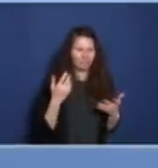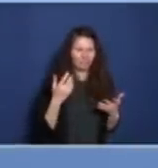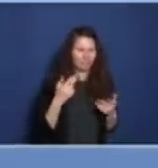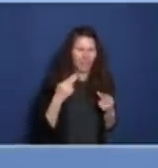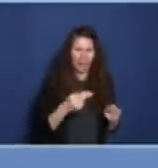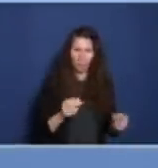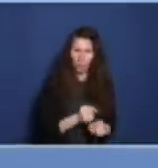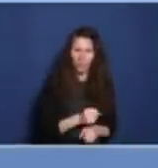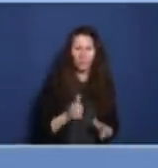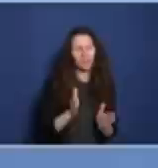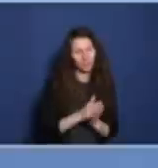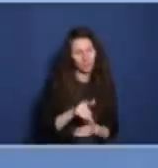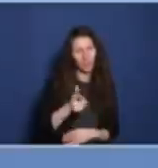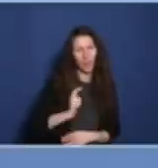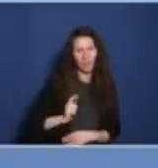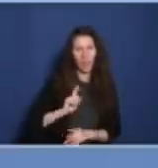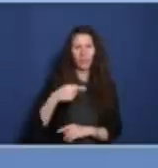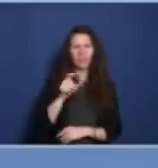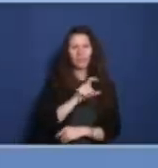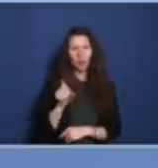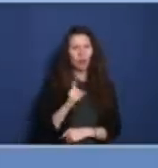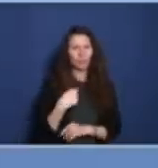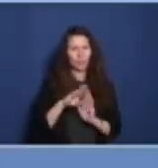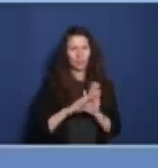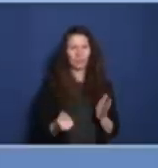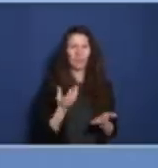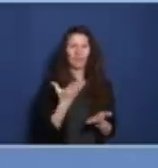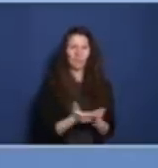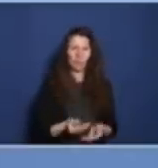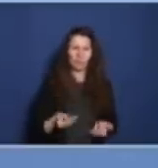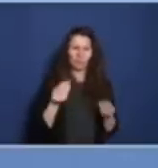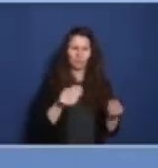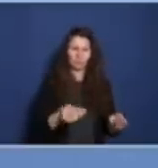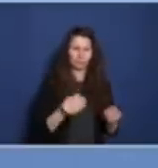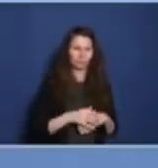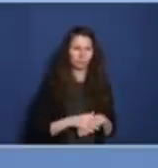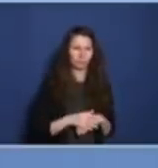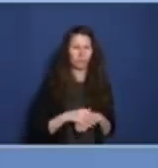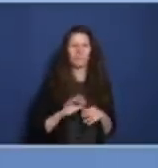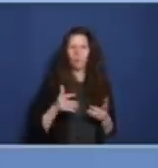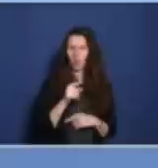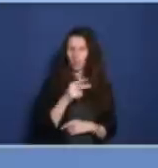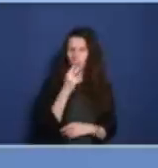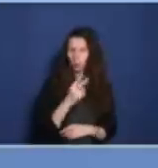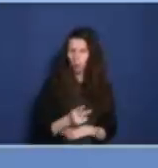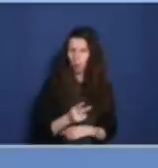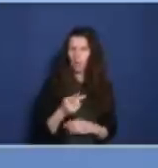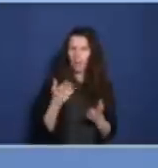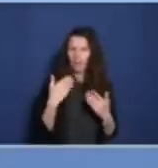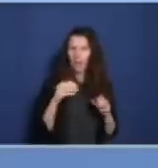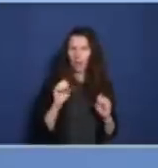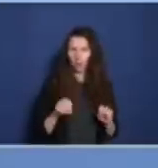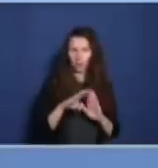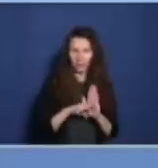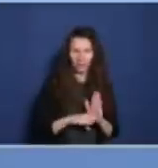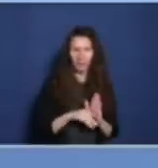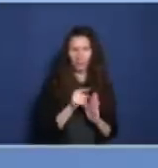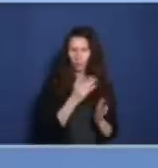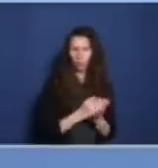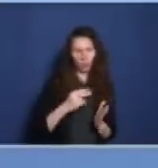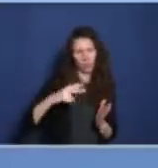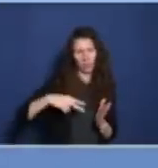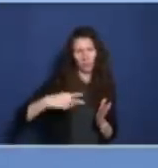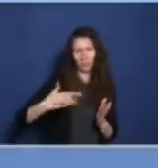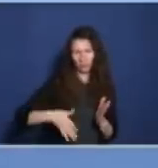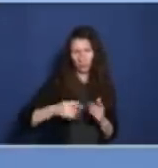der nächsten Woche als Gesetzentwurf einbringen. Schauen Sie sich, was Sie sicherlich getan haben, das Klimaschutzgesetz, das ja im Kern auch